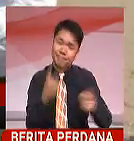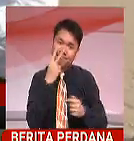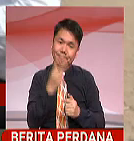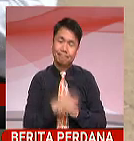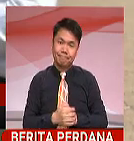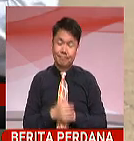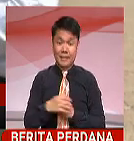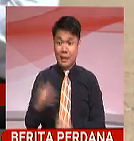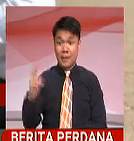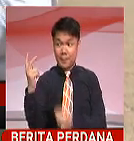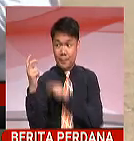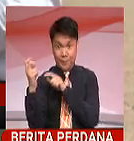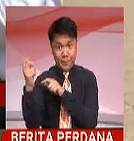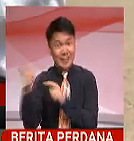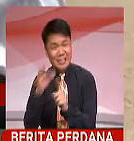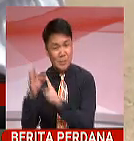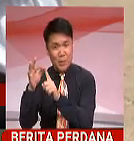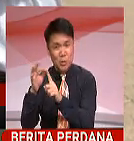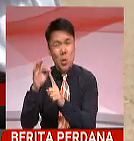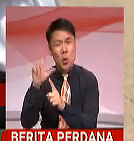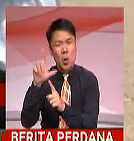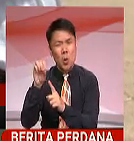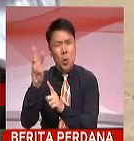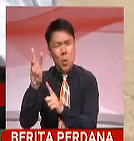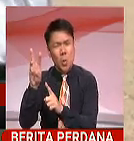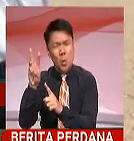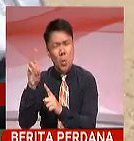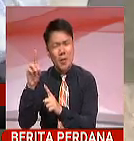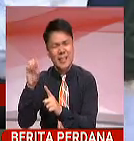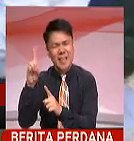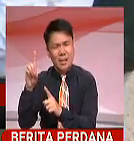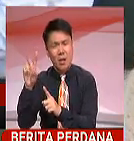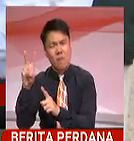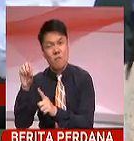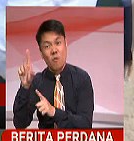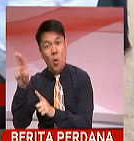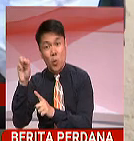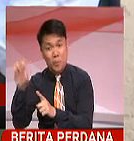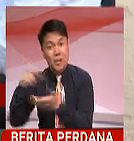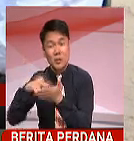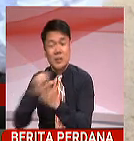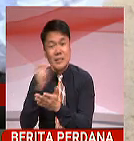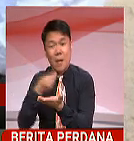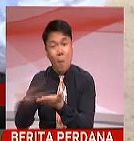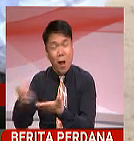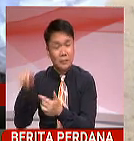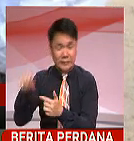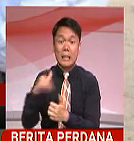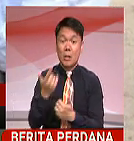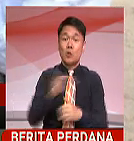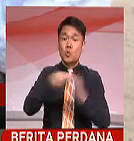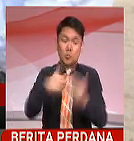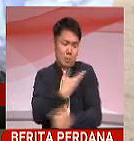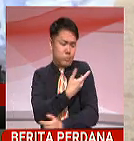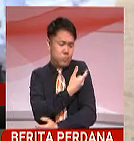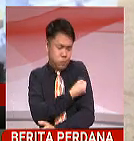Jelasnya, pica gari low dead volume atau pica gari sifar pembaziran membolehkan penerima suntikan menerima keseluruhan dos vaksin